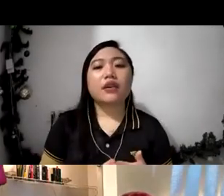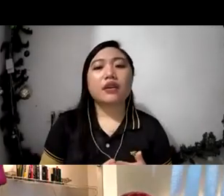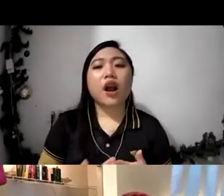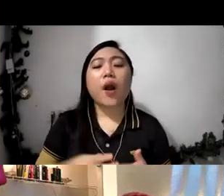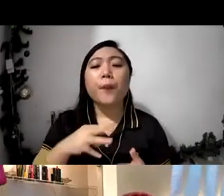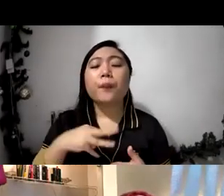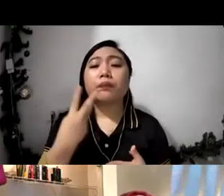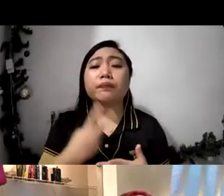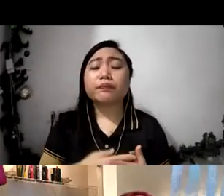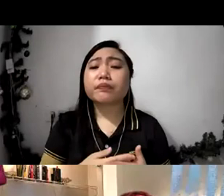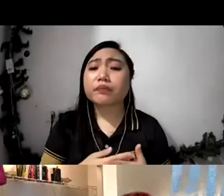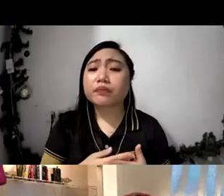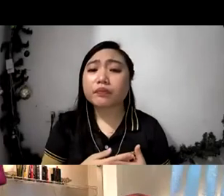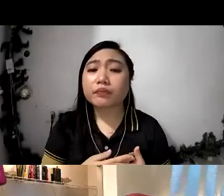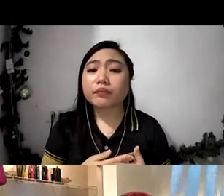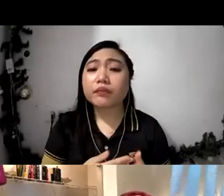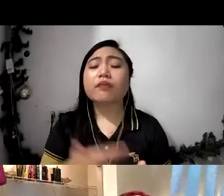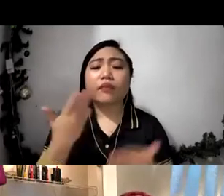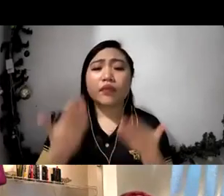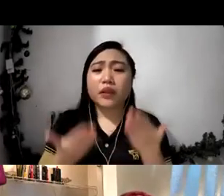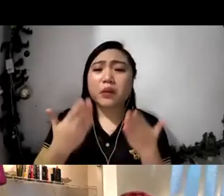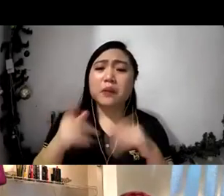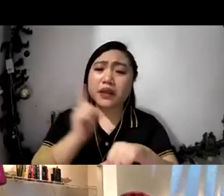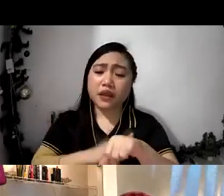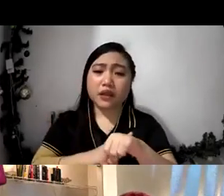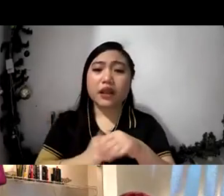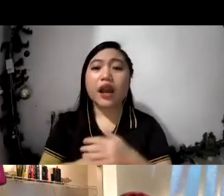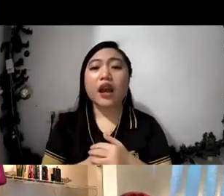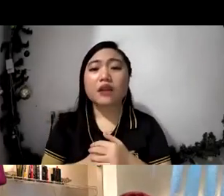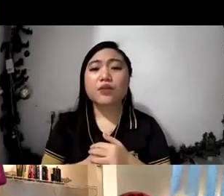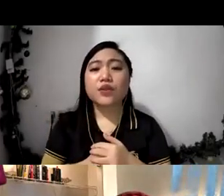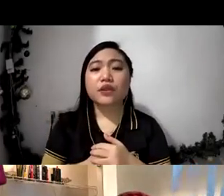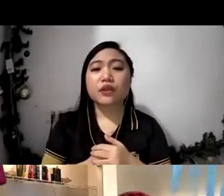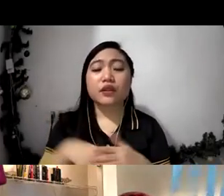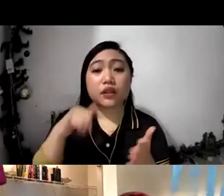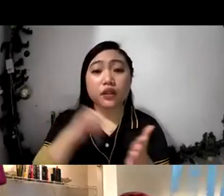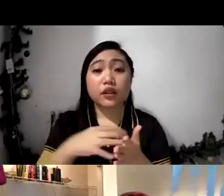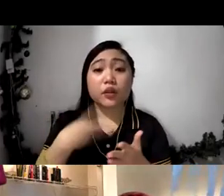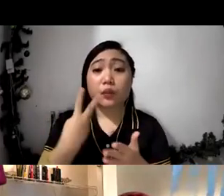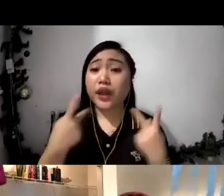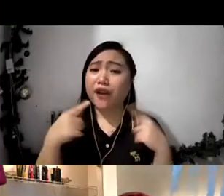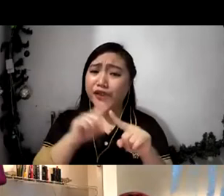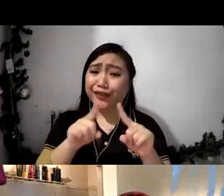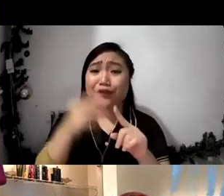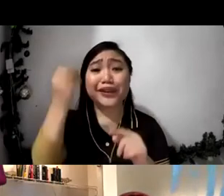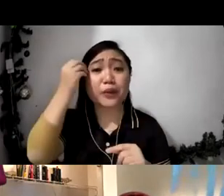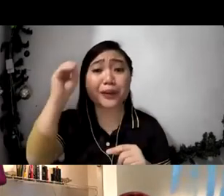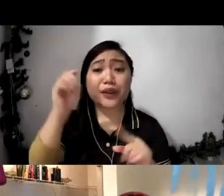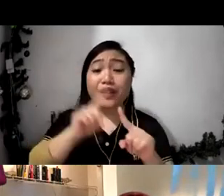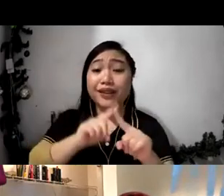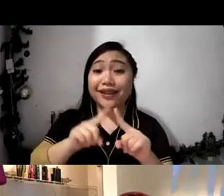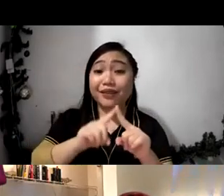then there may be times that we will have different opinion, different perspective,